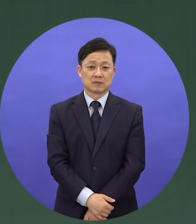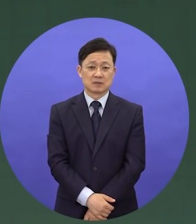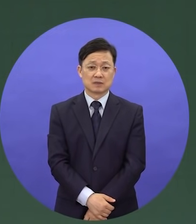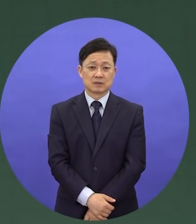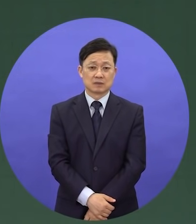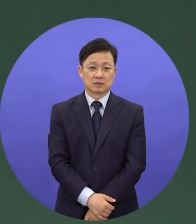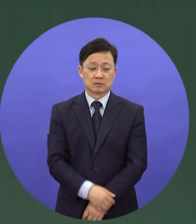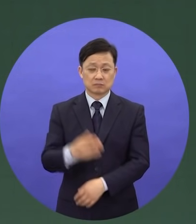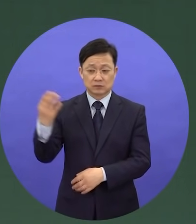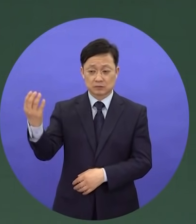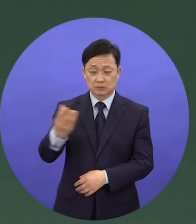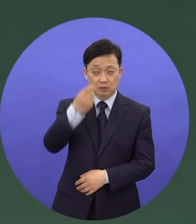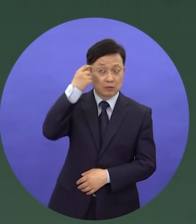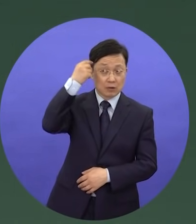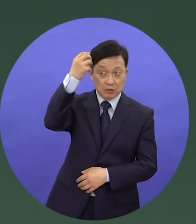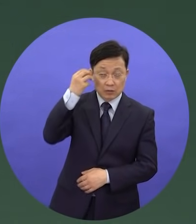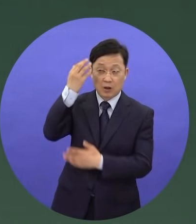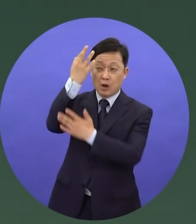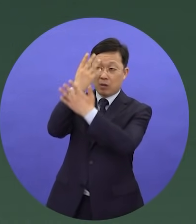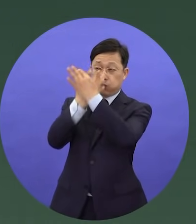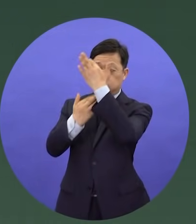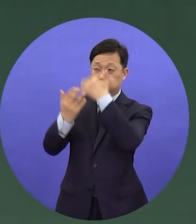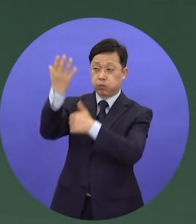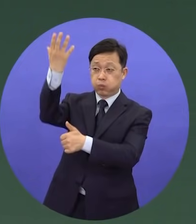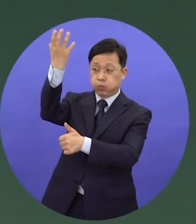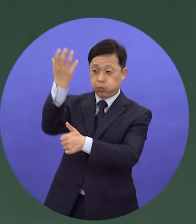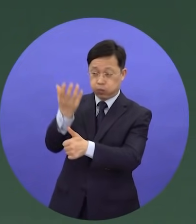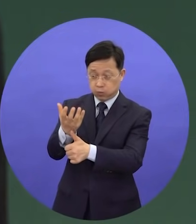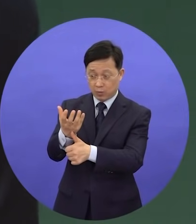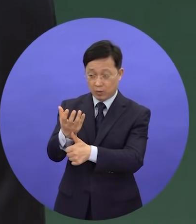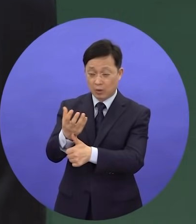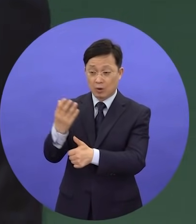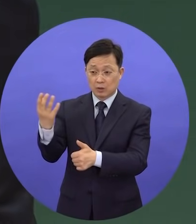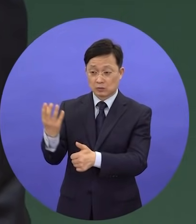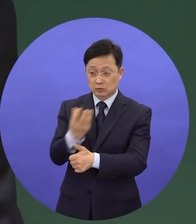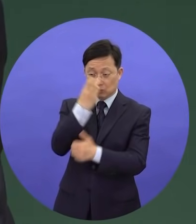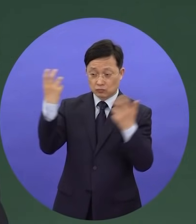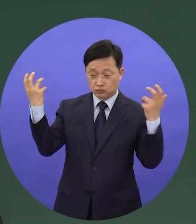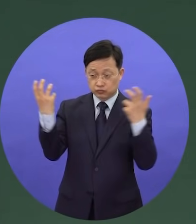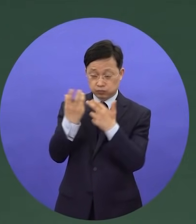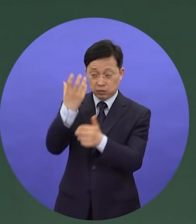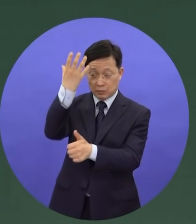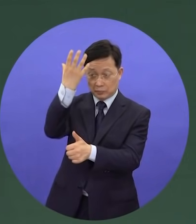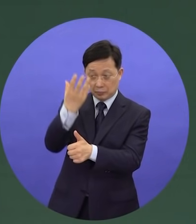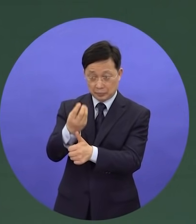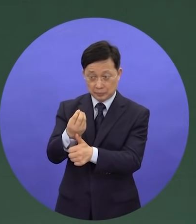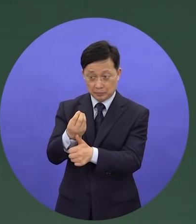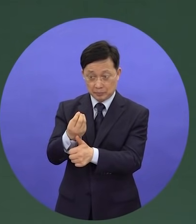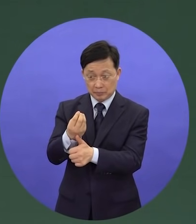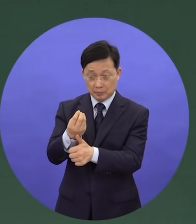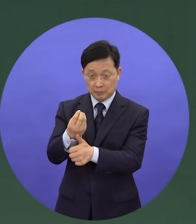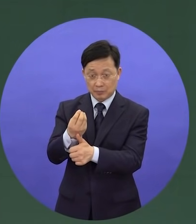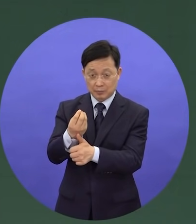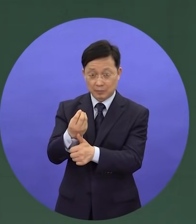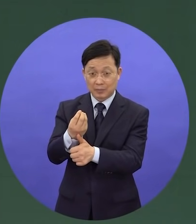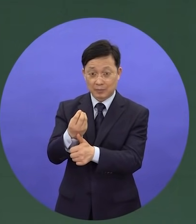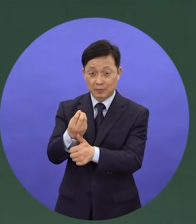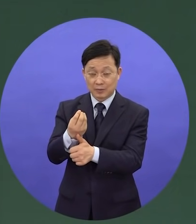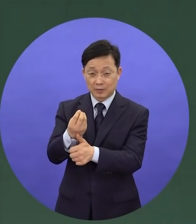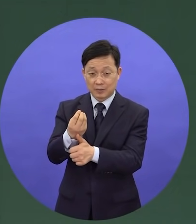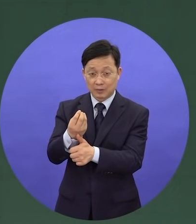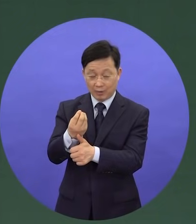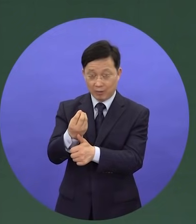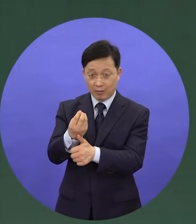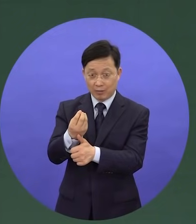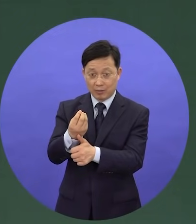능력이 임하기 시작해요. And this fiery power came upon them. 이 불 같은 능력이 임하기 시작하니까 그때 그 자리에 있지 않은 사람에게도